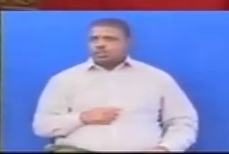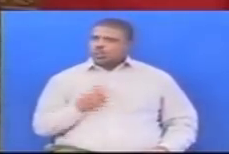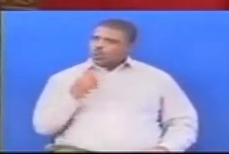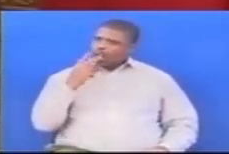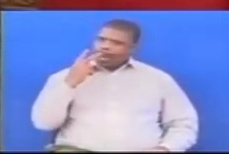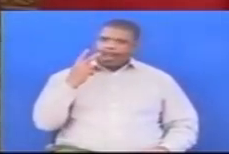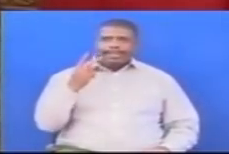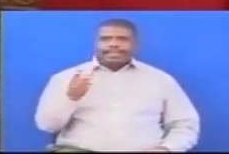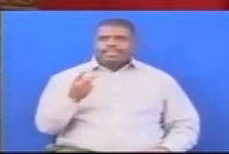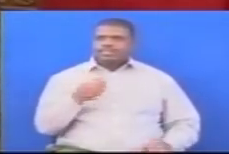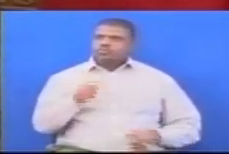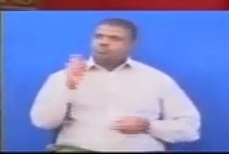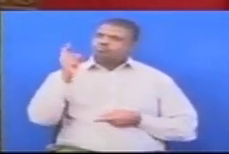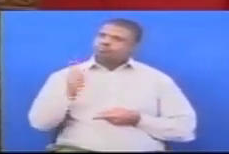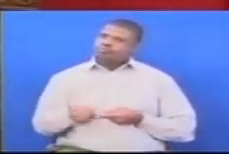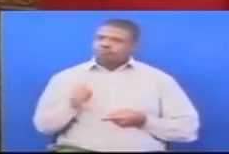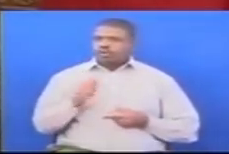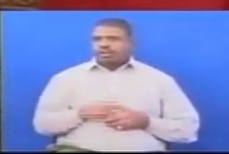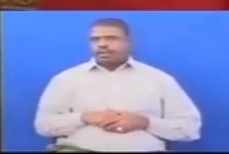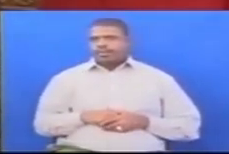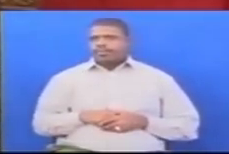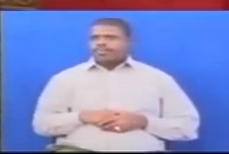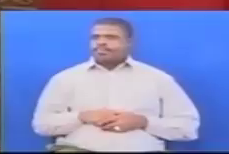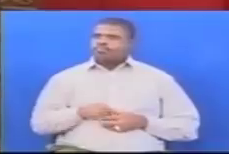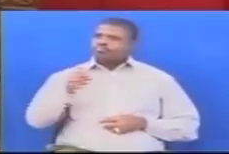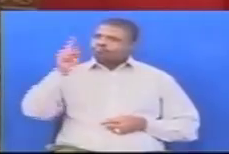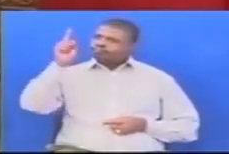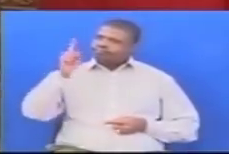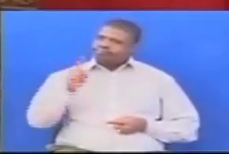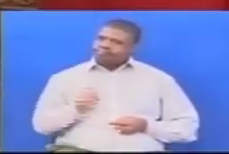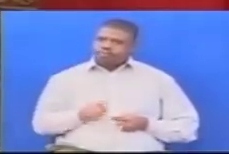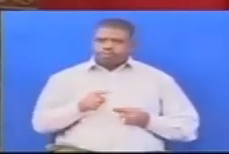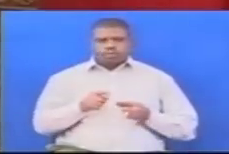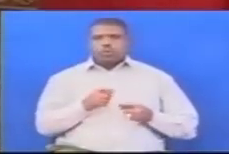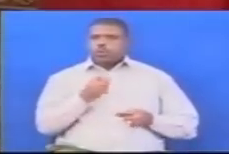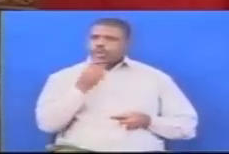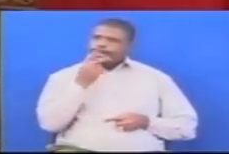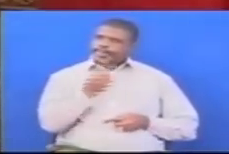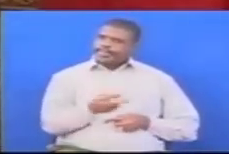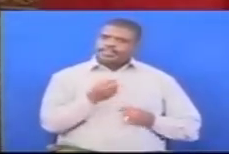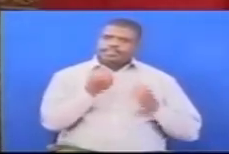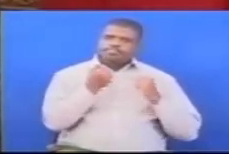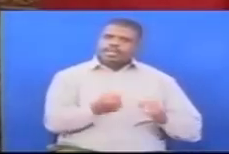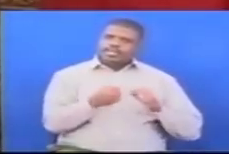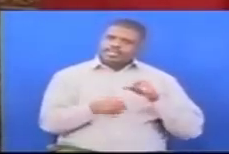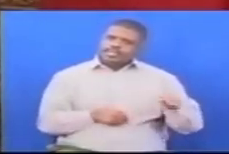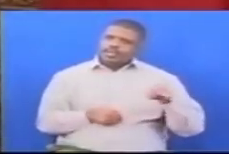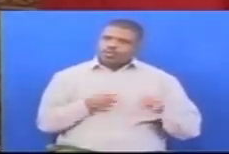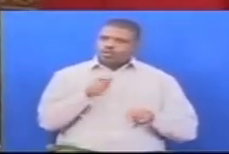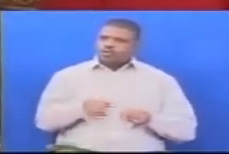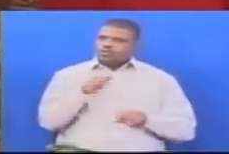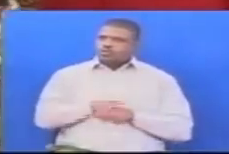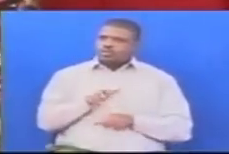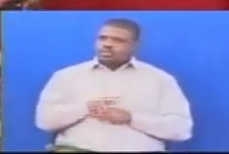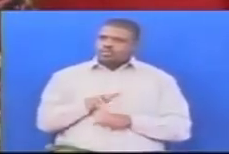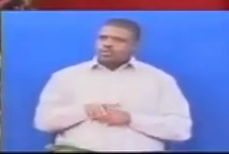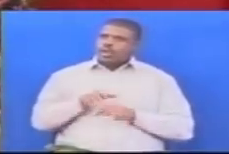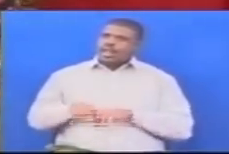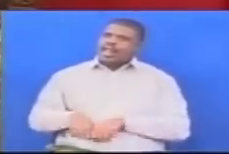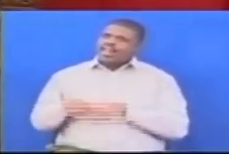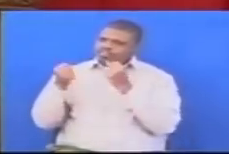Management ndio inapungua. Kwa hivyo tunaomba muimarishe kwenye upande wa management. Kwa sababu watu wengi wanakuwa